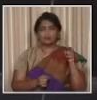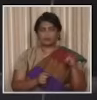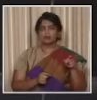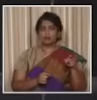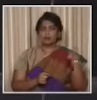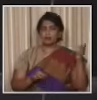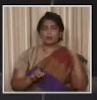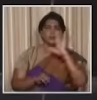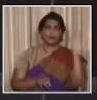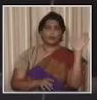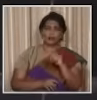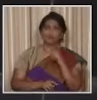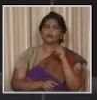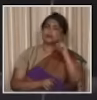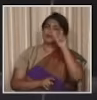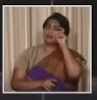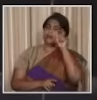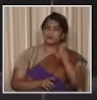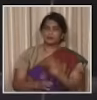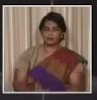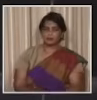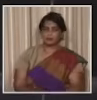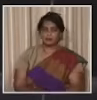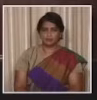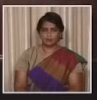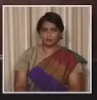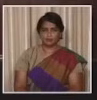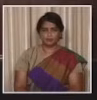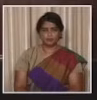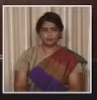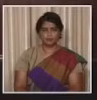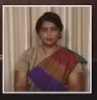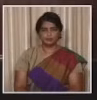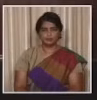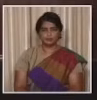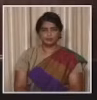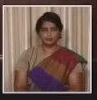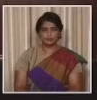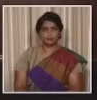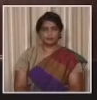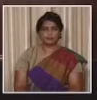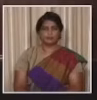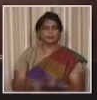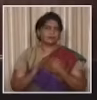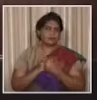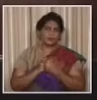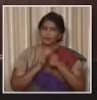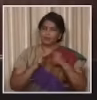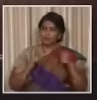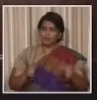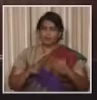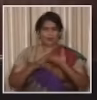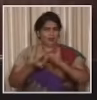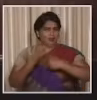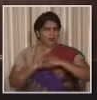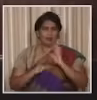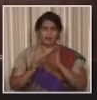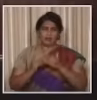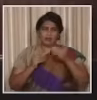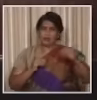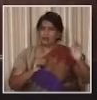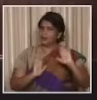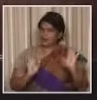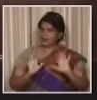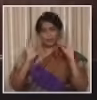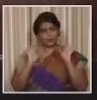එතනට කැඳවයි. එතනදී බලන්න. හරි. භූමි සුති. අපි ඔබතුමා වරප්‍රසාද පස්සේ ගරු විපක්ෂ නායකතුමා මේ ප්‍රශ්නේ අවුල් කර තව තවත් ඉදිරියට යන්නේ